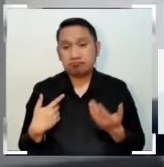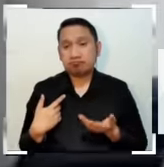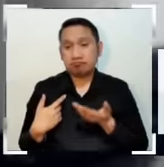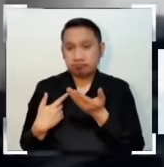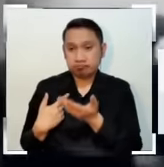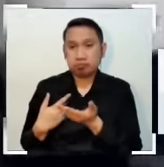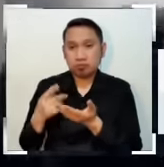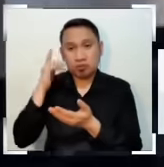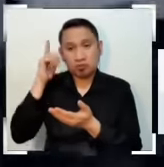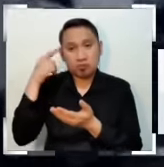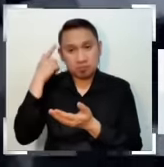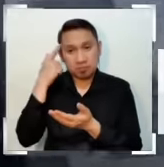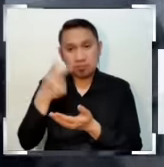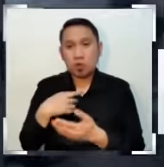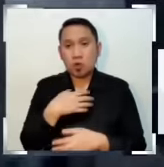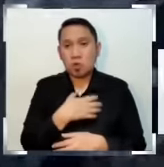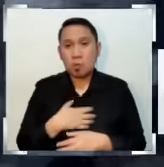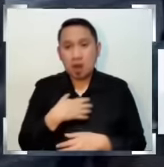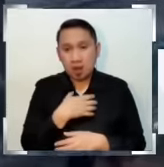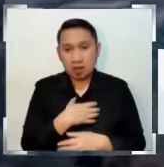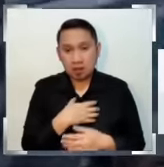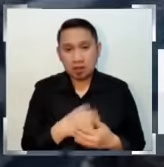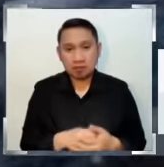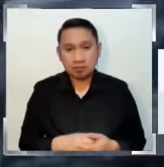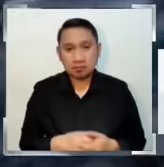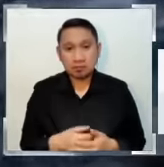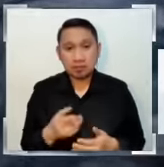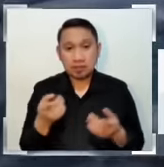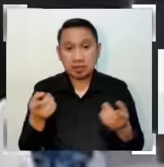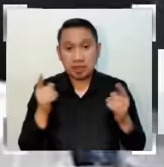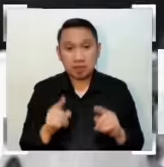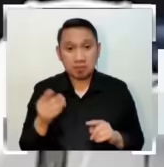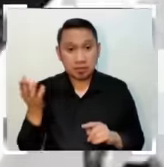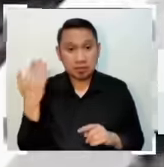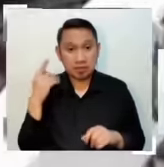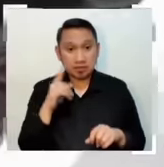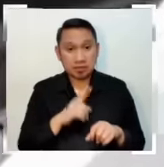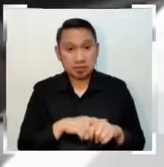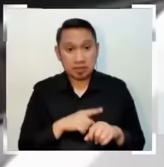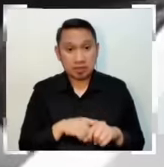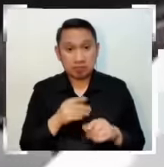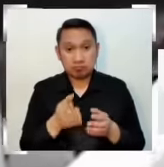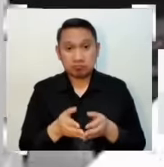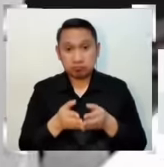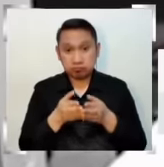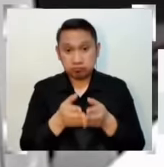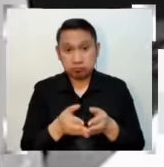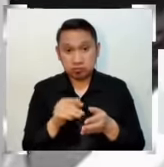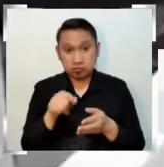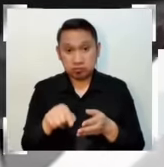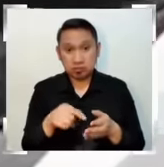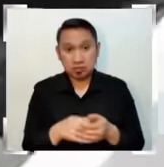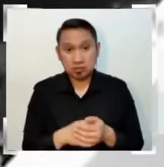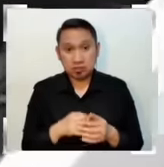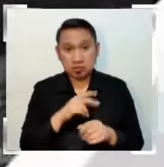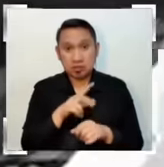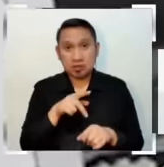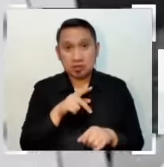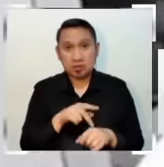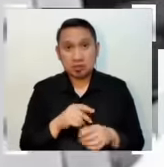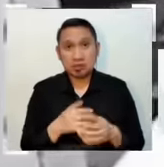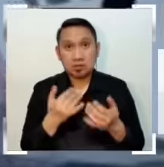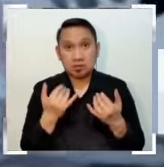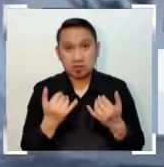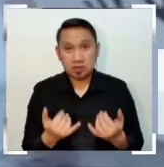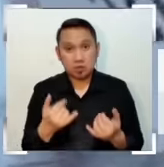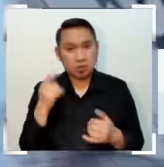gobyerno. Ganitong huling insidente kung saan pinanggana ang resupply vessel ng Pilipinas. Pinag-aaralan ng ating gobyerno